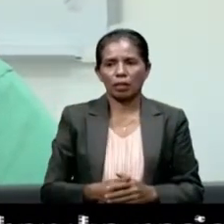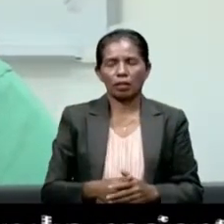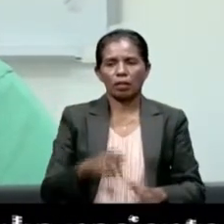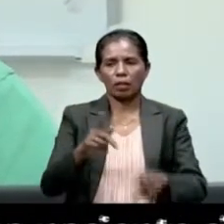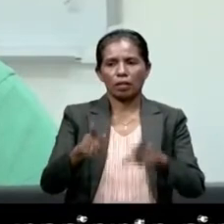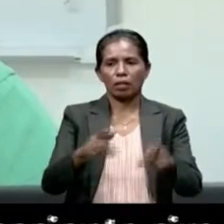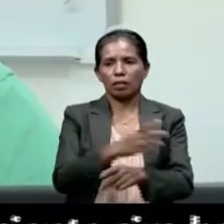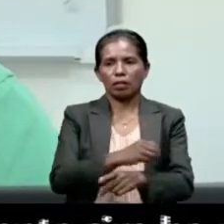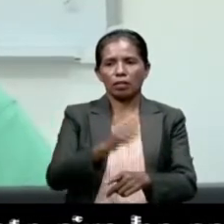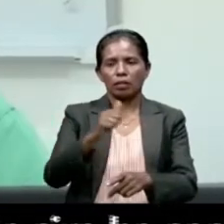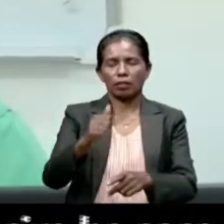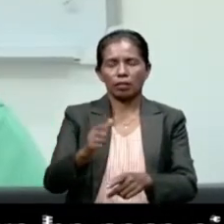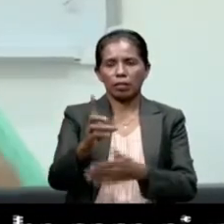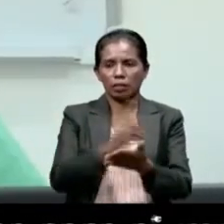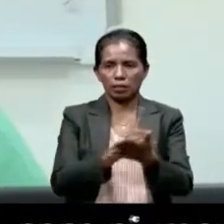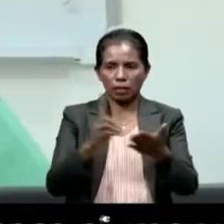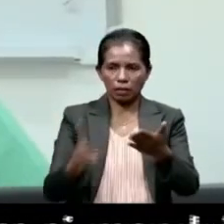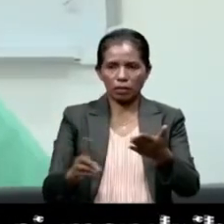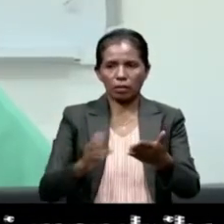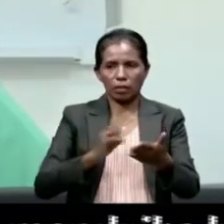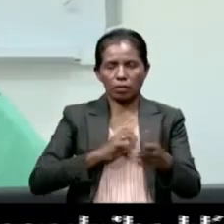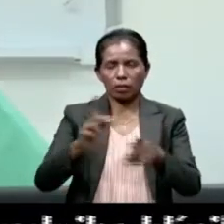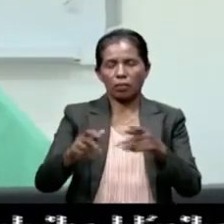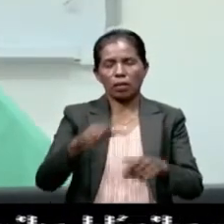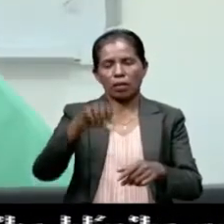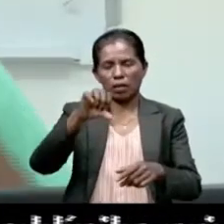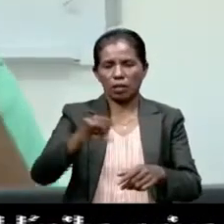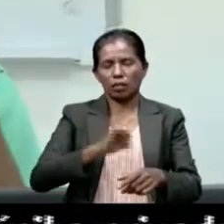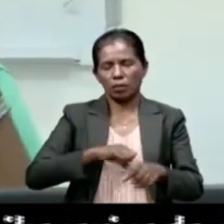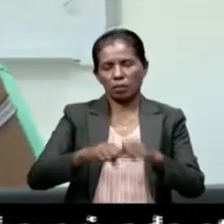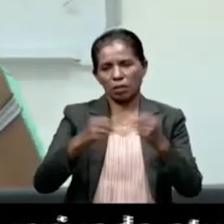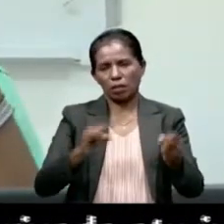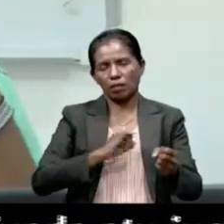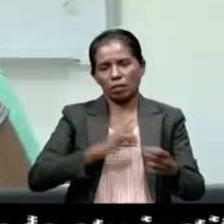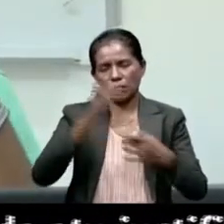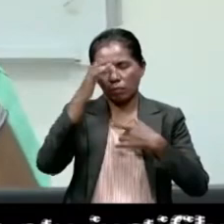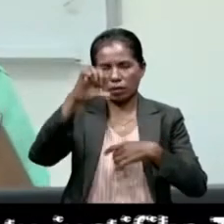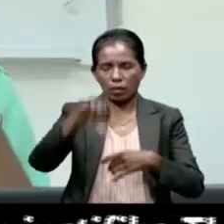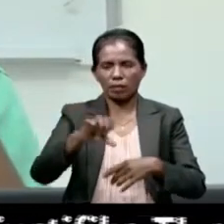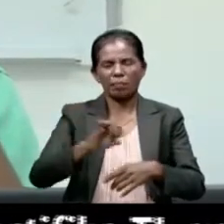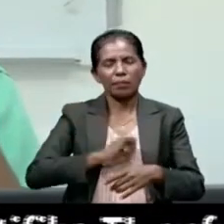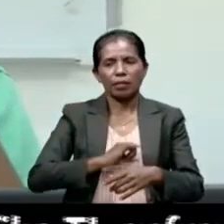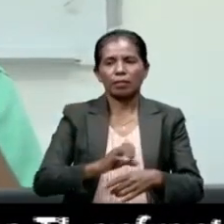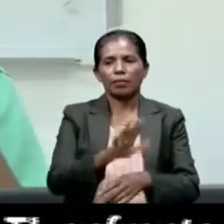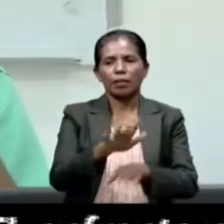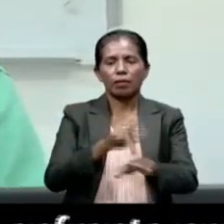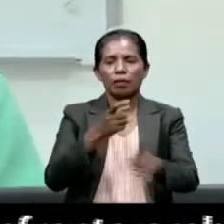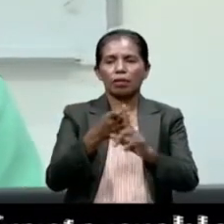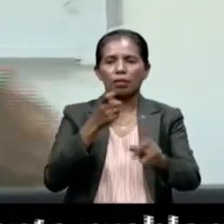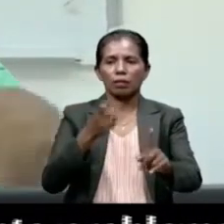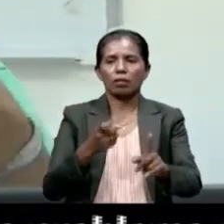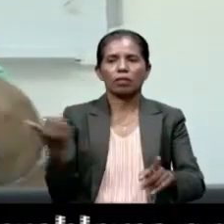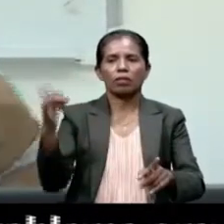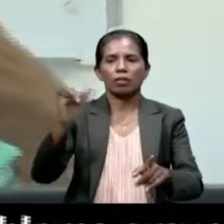mas autoestigma sira bem kata hau ia atu na hau moras at hau ia tangas de sira hanu ing kata infeksang ida ne hadai tu si